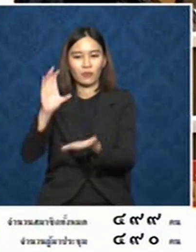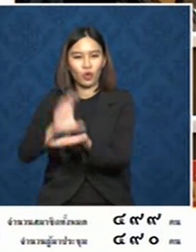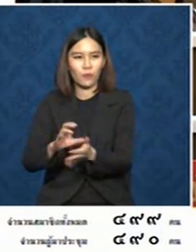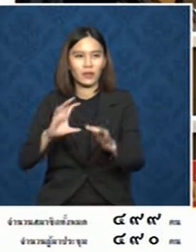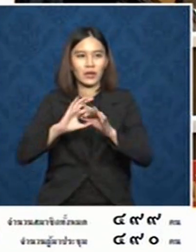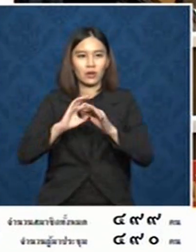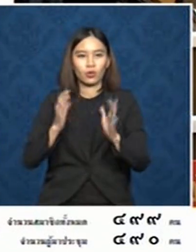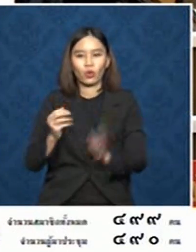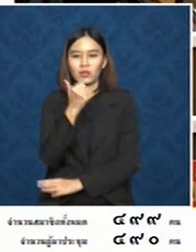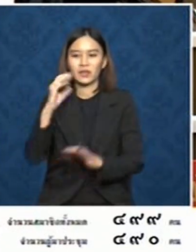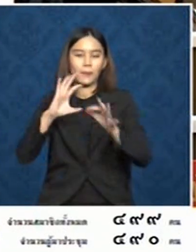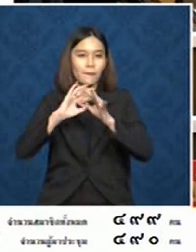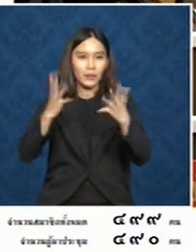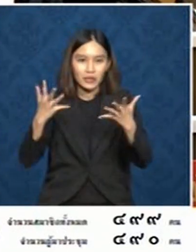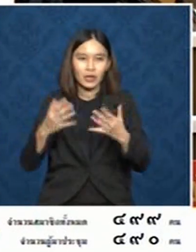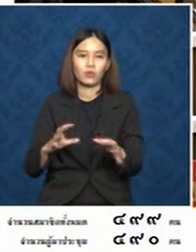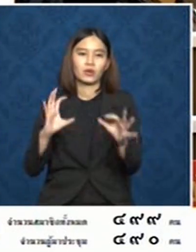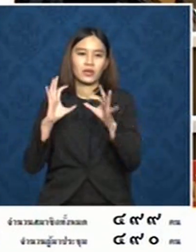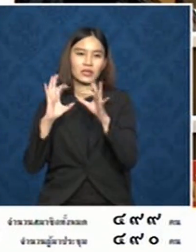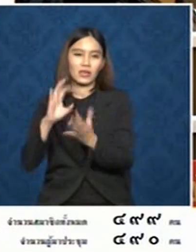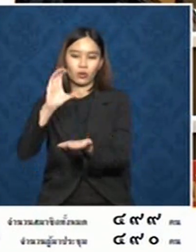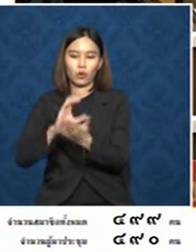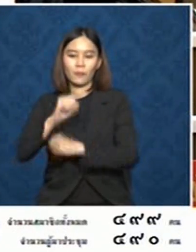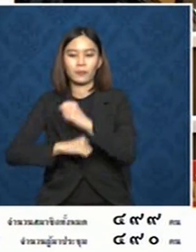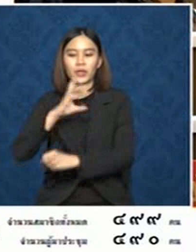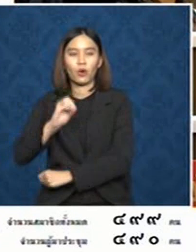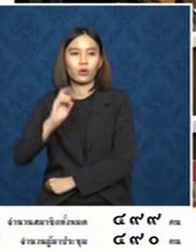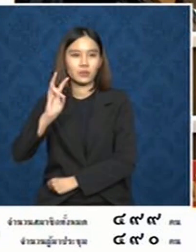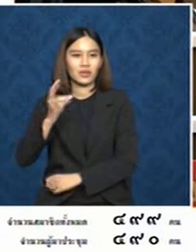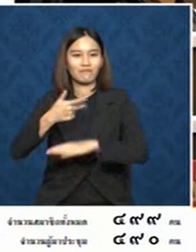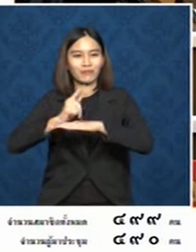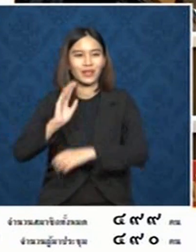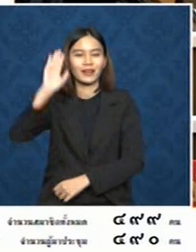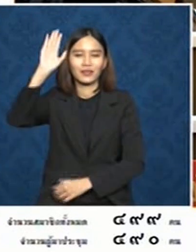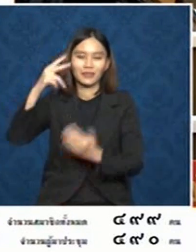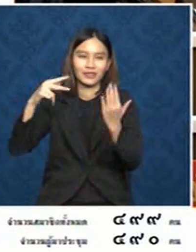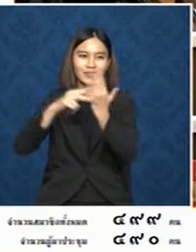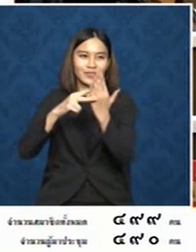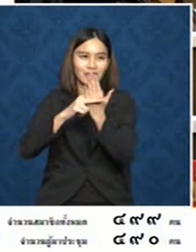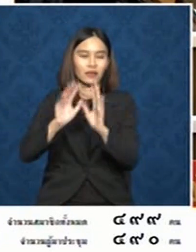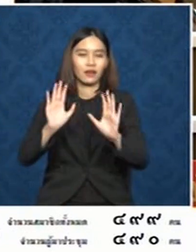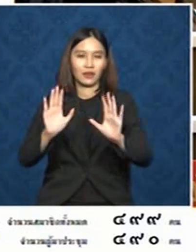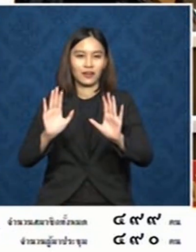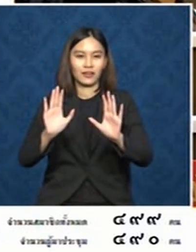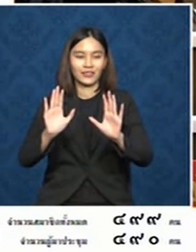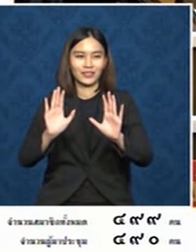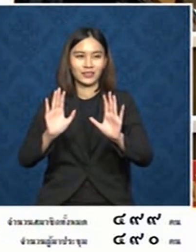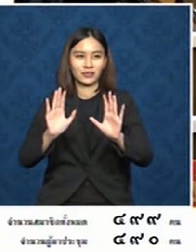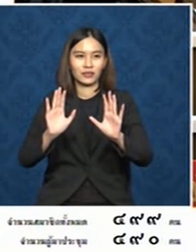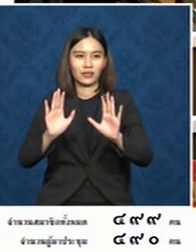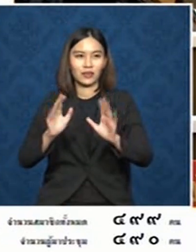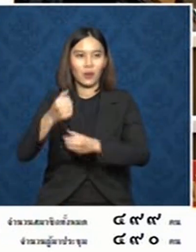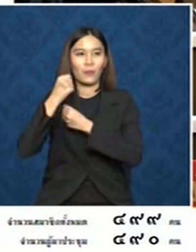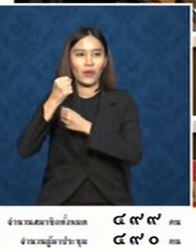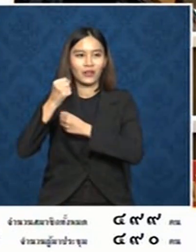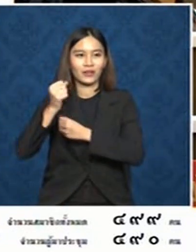ครับเราเกี่ยวกับงบประมาณของปี 67ที่สำคัญครับท่านประธานเดี๋ยวๆฮะผมจะประท้วงผู้